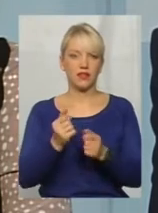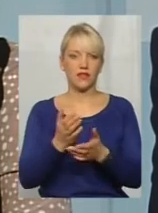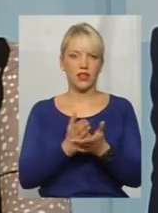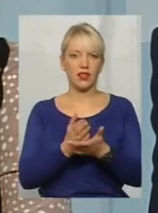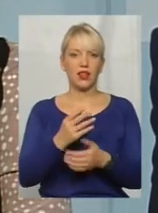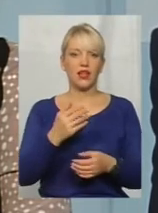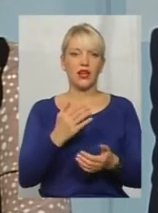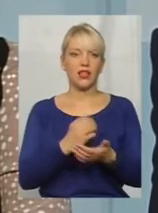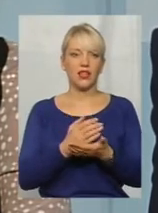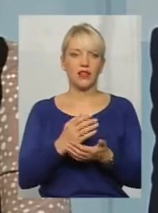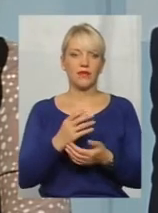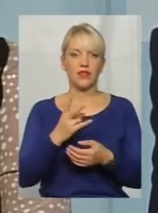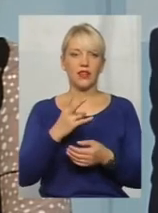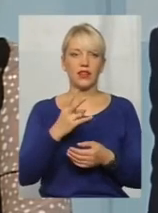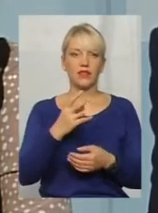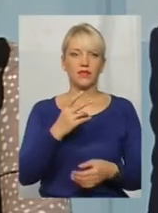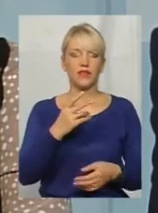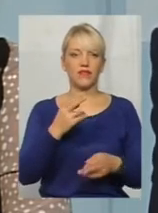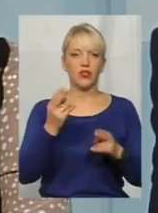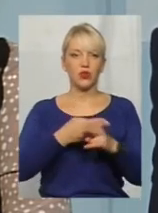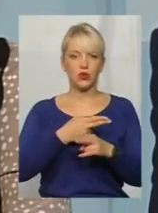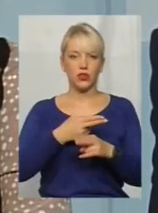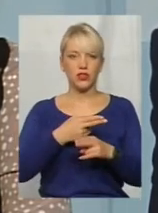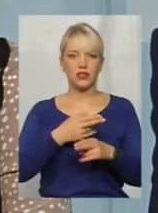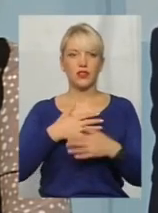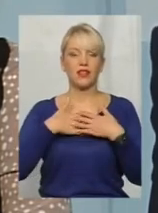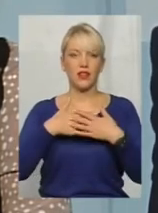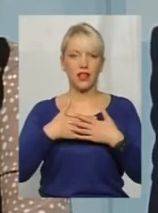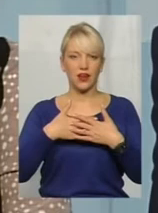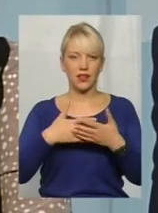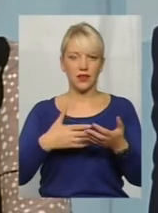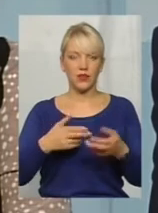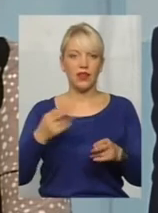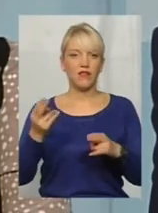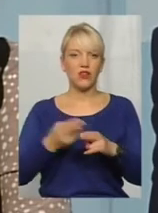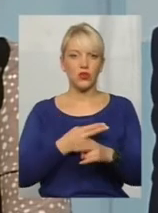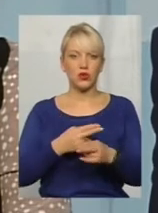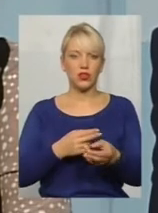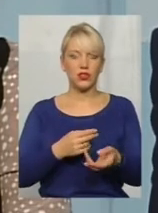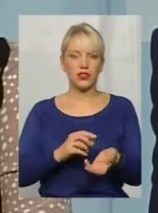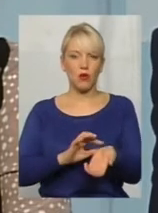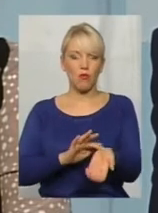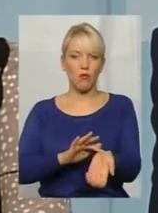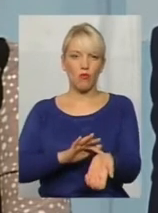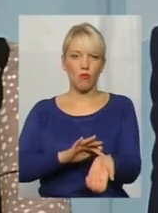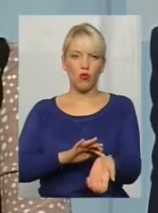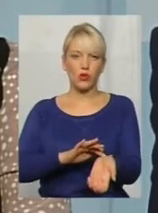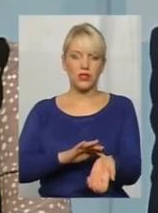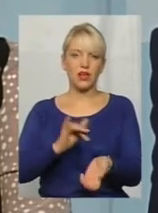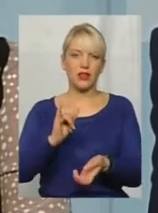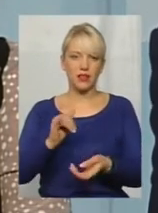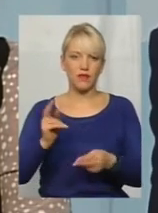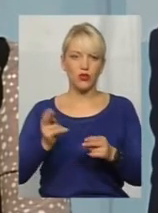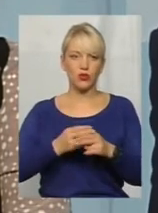тріади клінічної смерті. Це відсутність спонтанного дихання, відсутність пульсації на магістральних судинах і